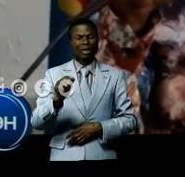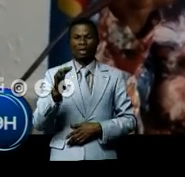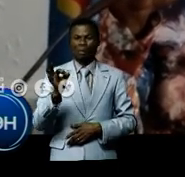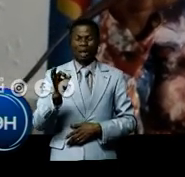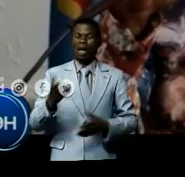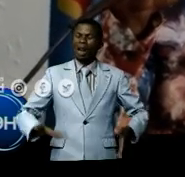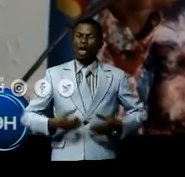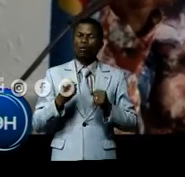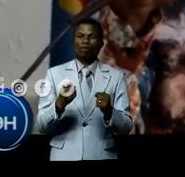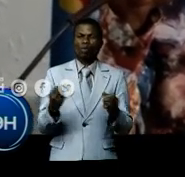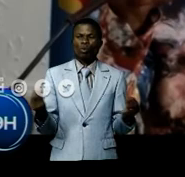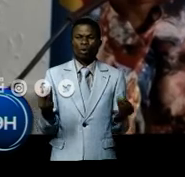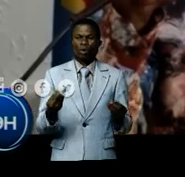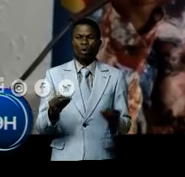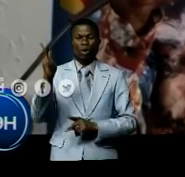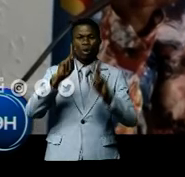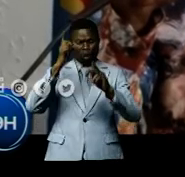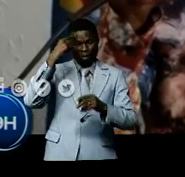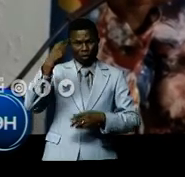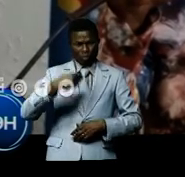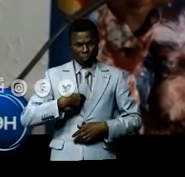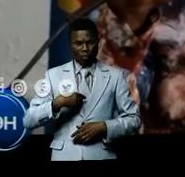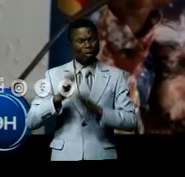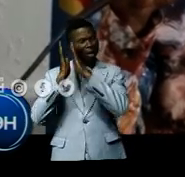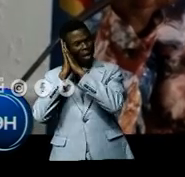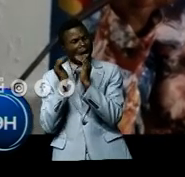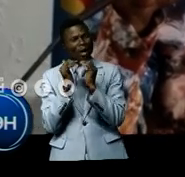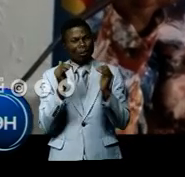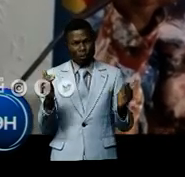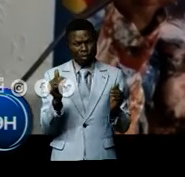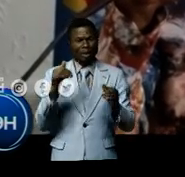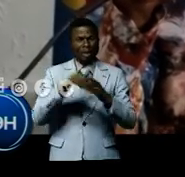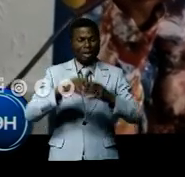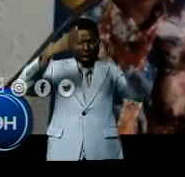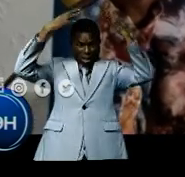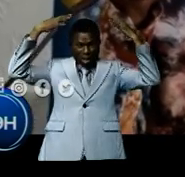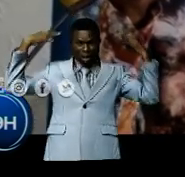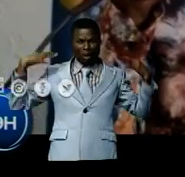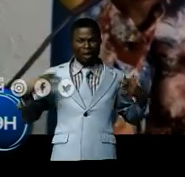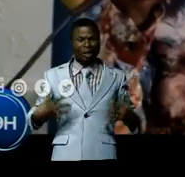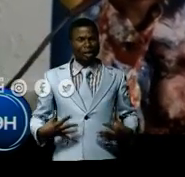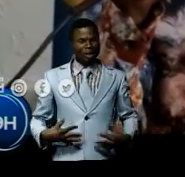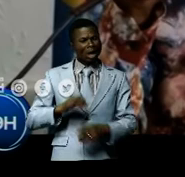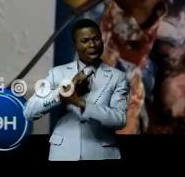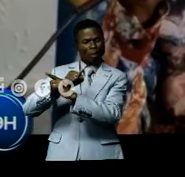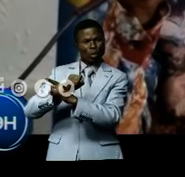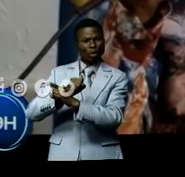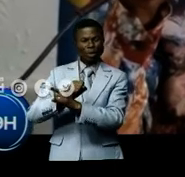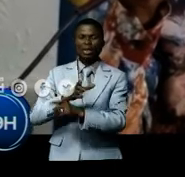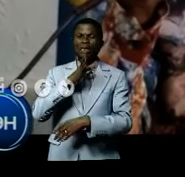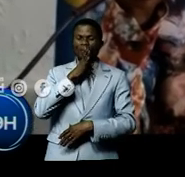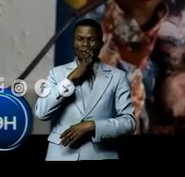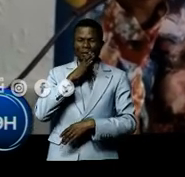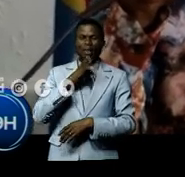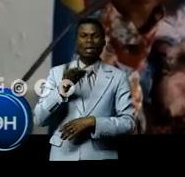joie parce que ma population va dormir calmement sous cette moustiquaire imprégnée d'insecticides à longue durée